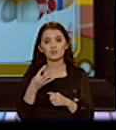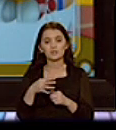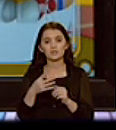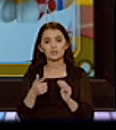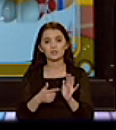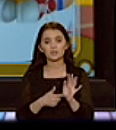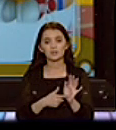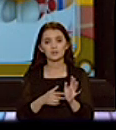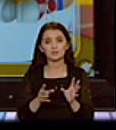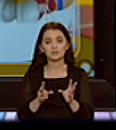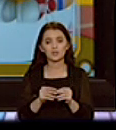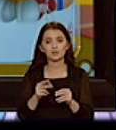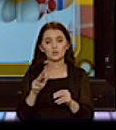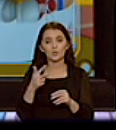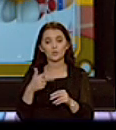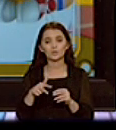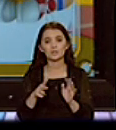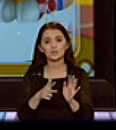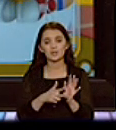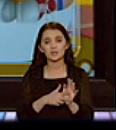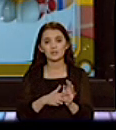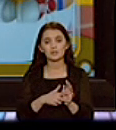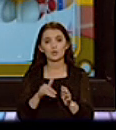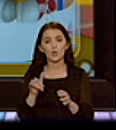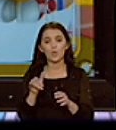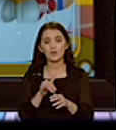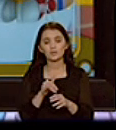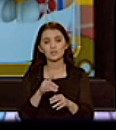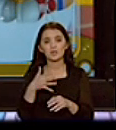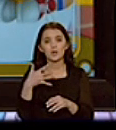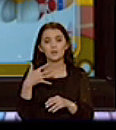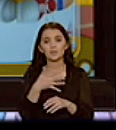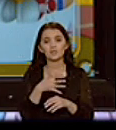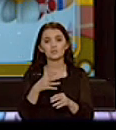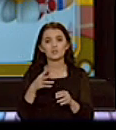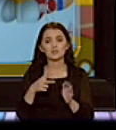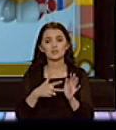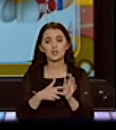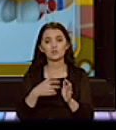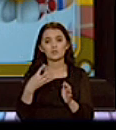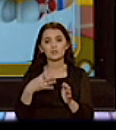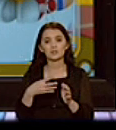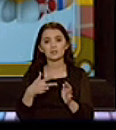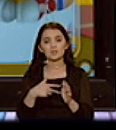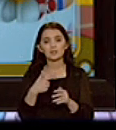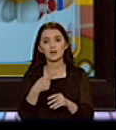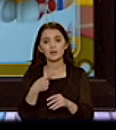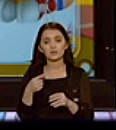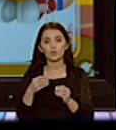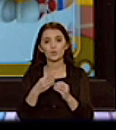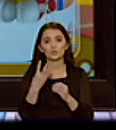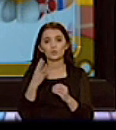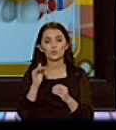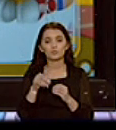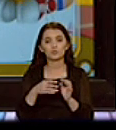547 bilan 38 ning ko'paytmasidan 5840 ni ayirganimizda